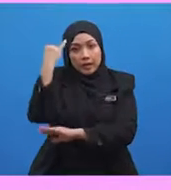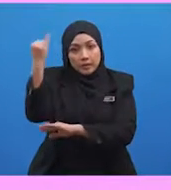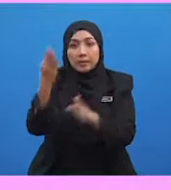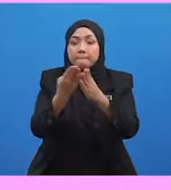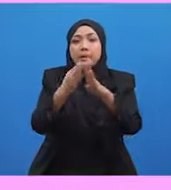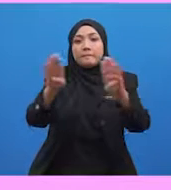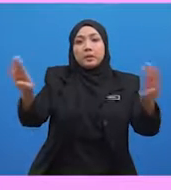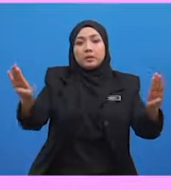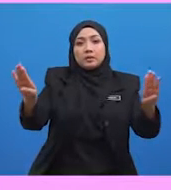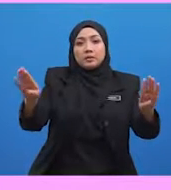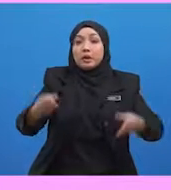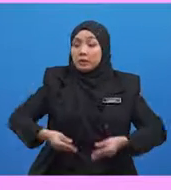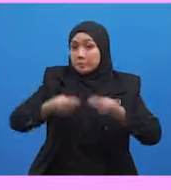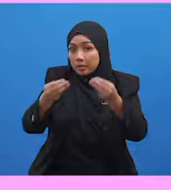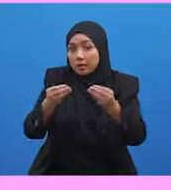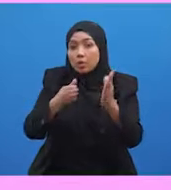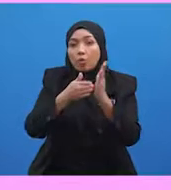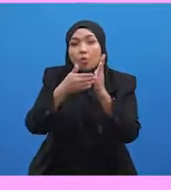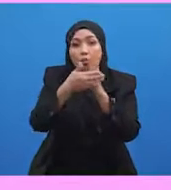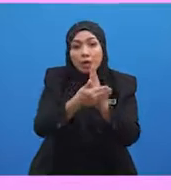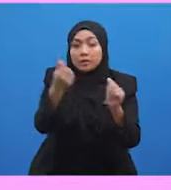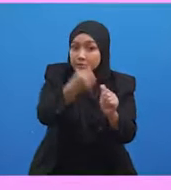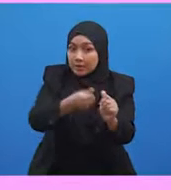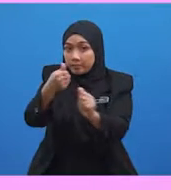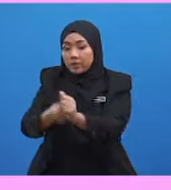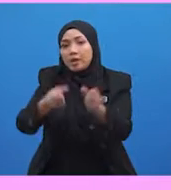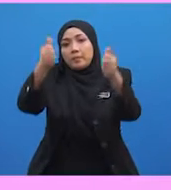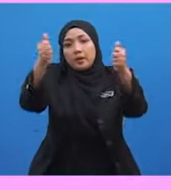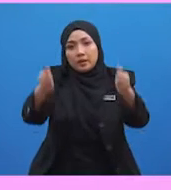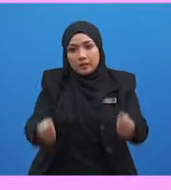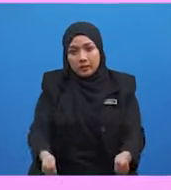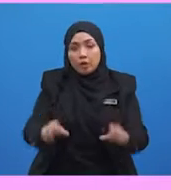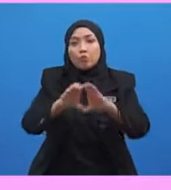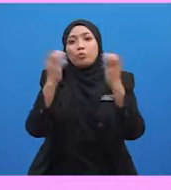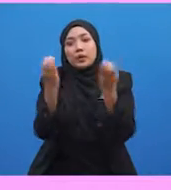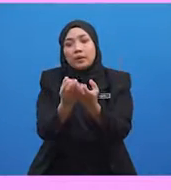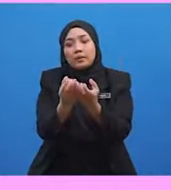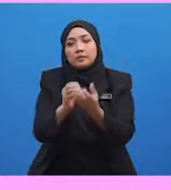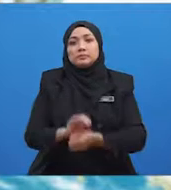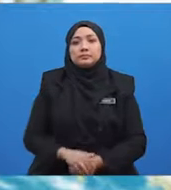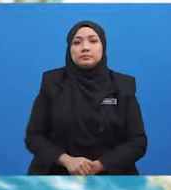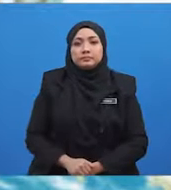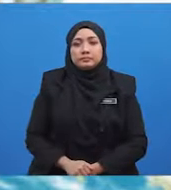bebas diberikan oleh setiap ahli kumpulan.